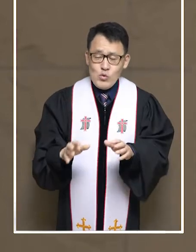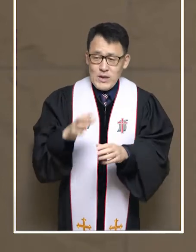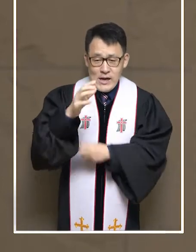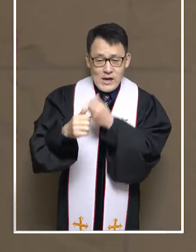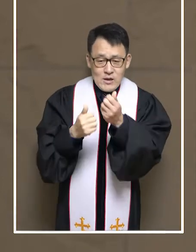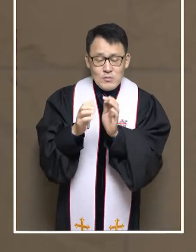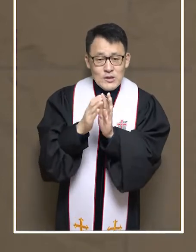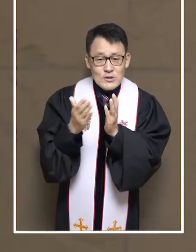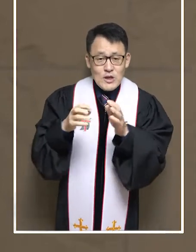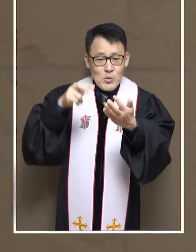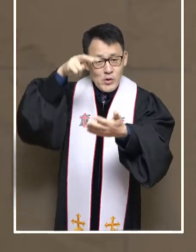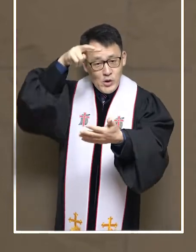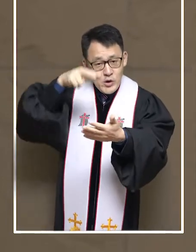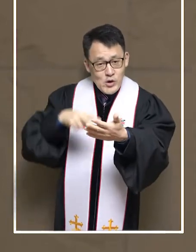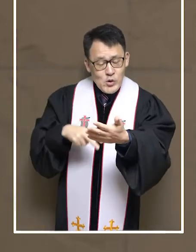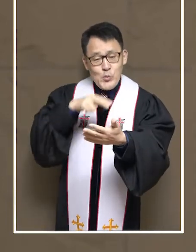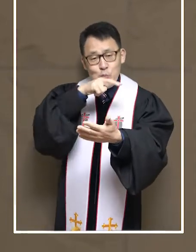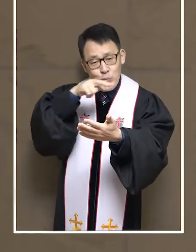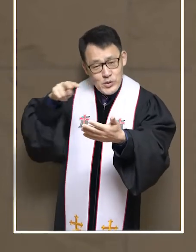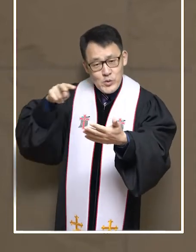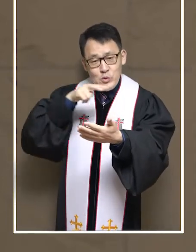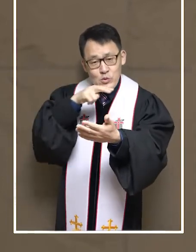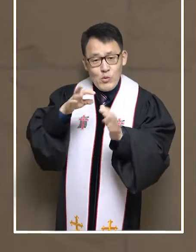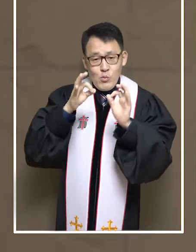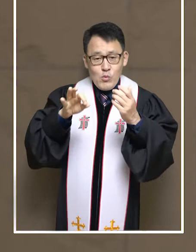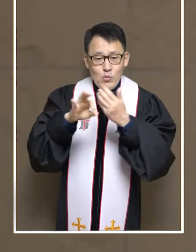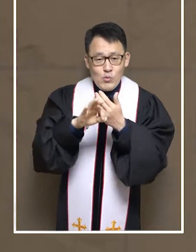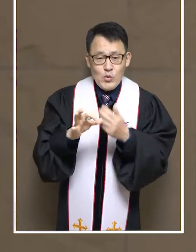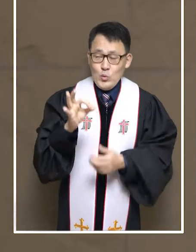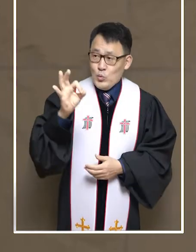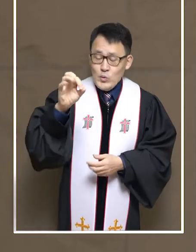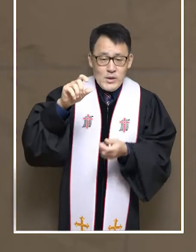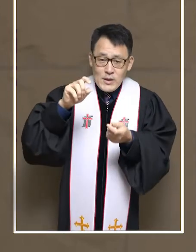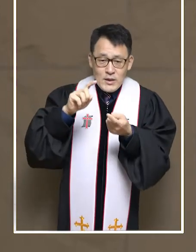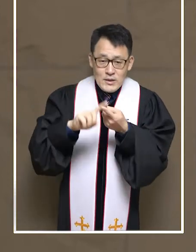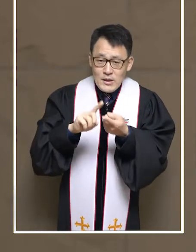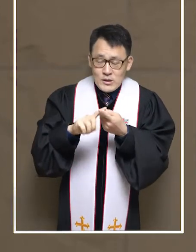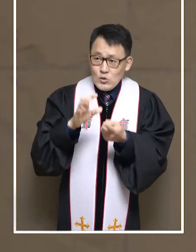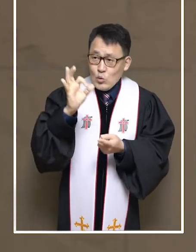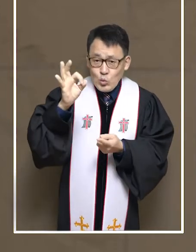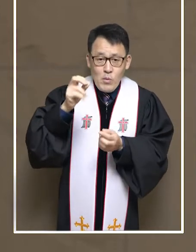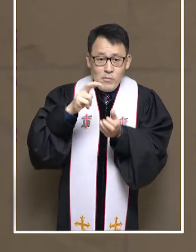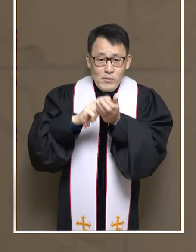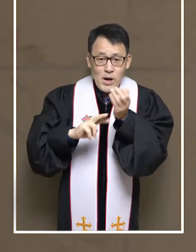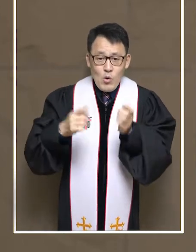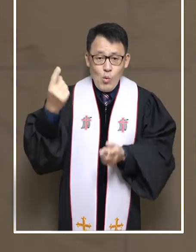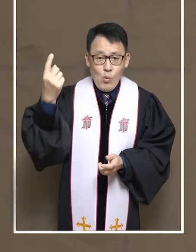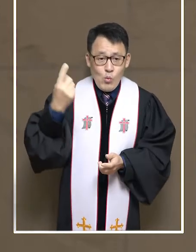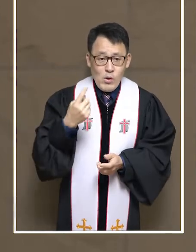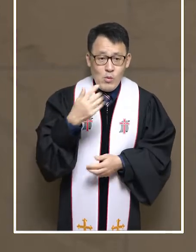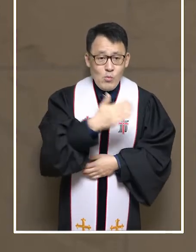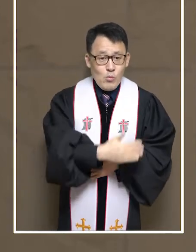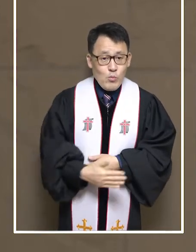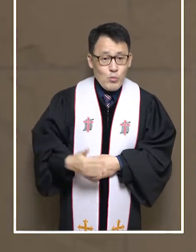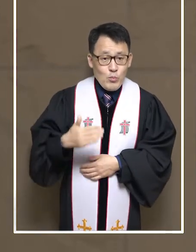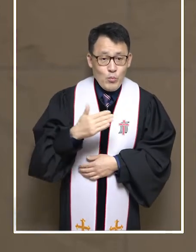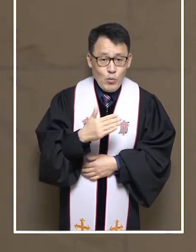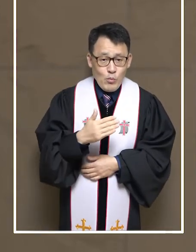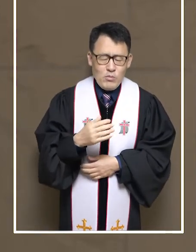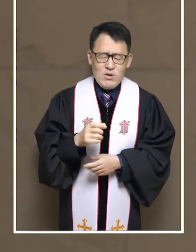요셉을 산이라. 오늘 본문에 그렇게 시작되고 있지요. 돈에 의해서 팔려가는